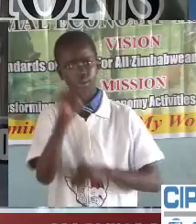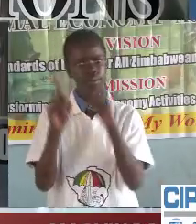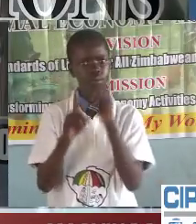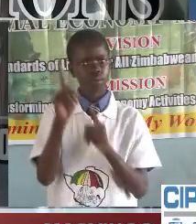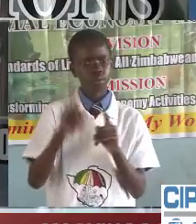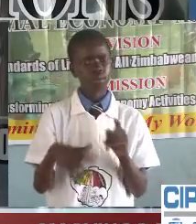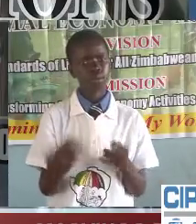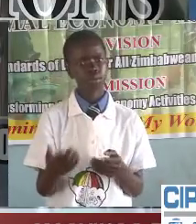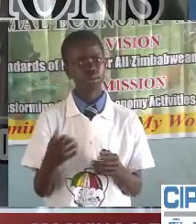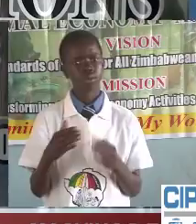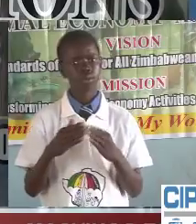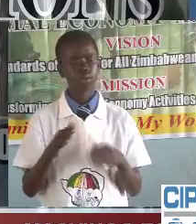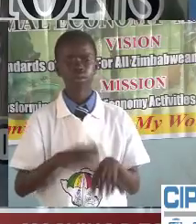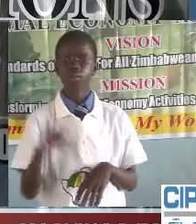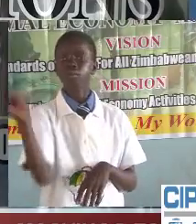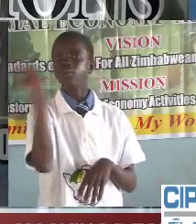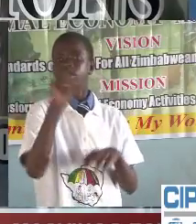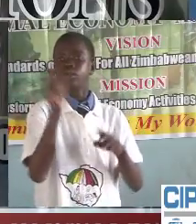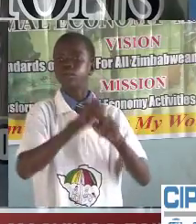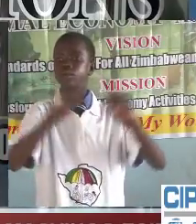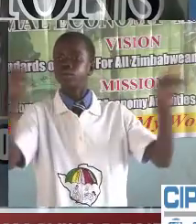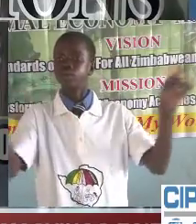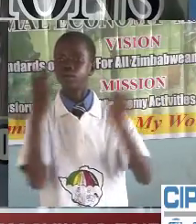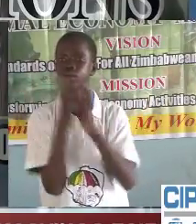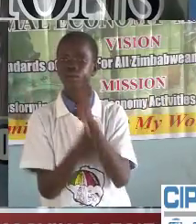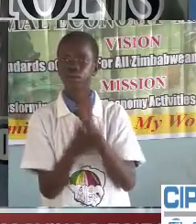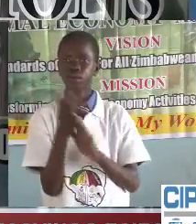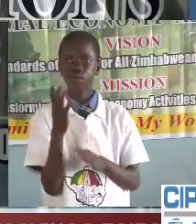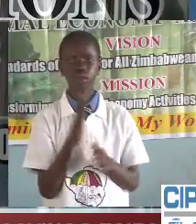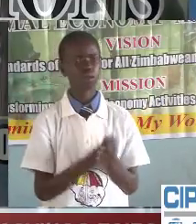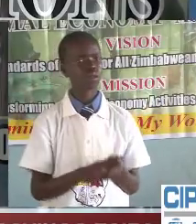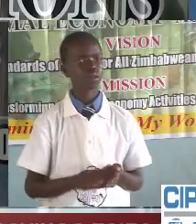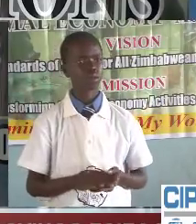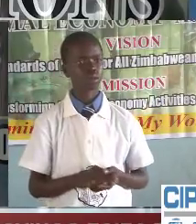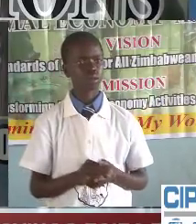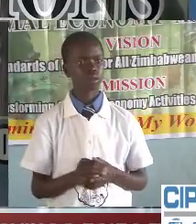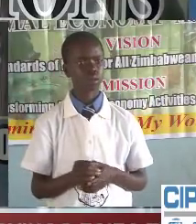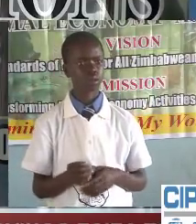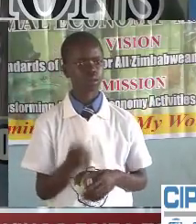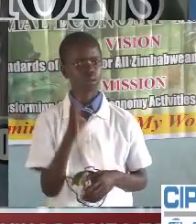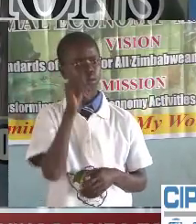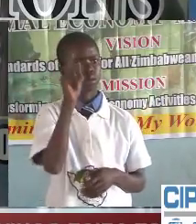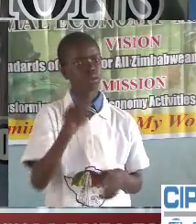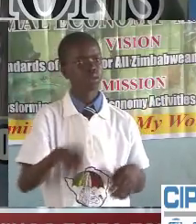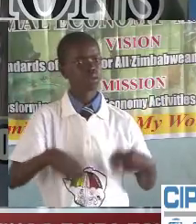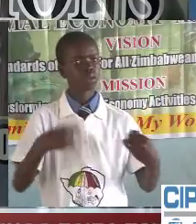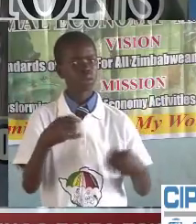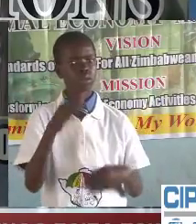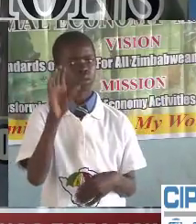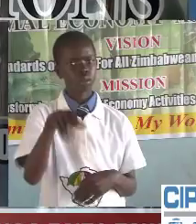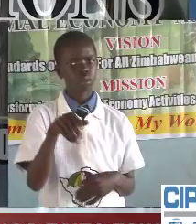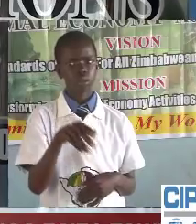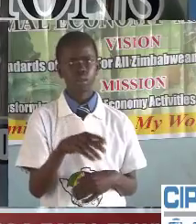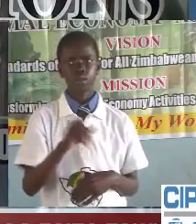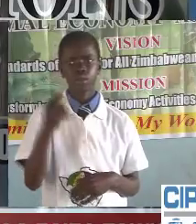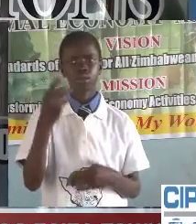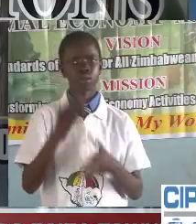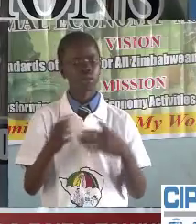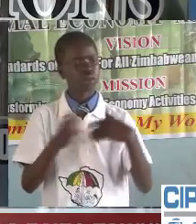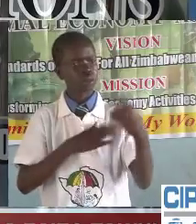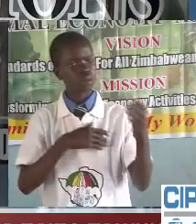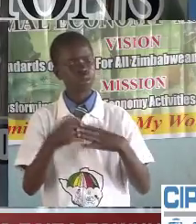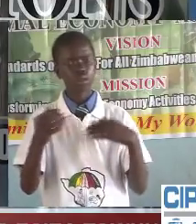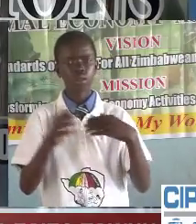masvingo haitatamuki kuti tirambe tichipanana mastands ende uye ukapuhwa stand uchada kuti uivake zvinoda mari